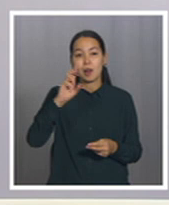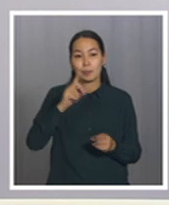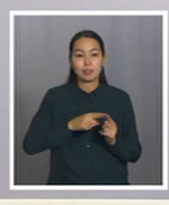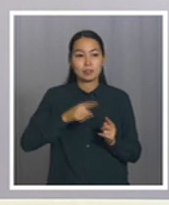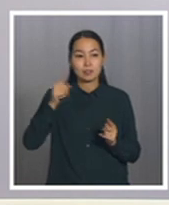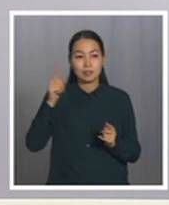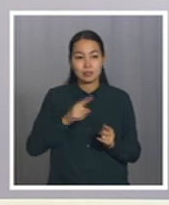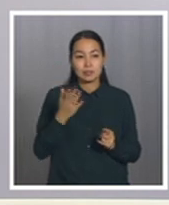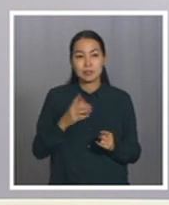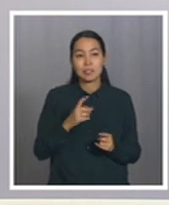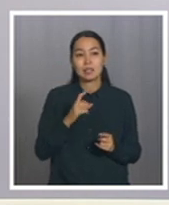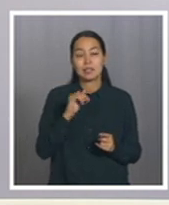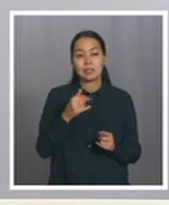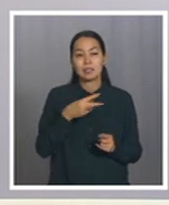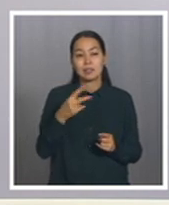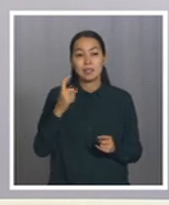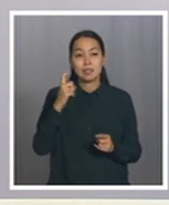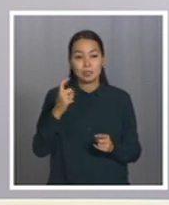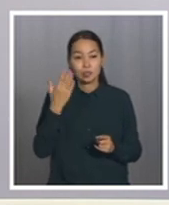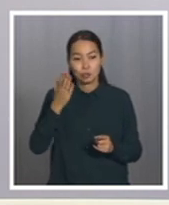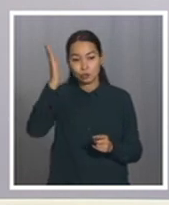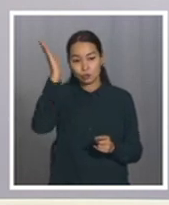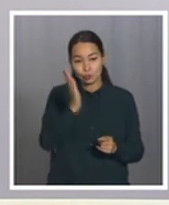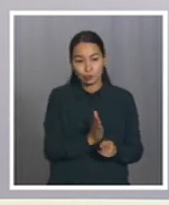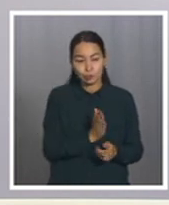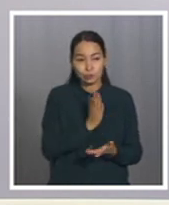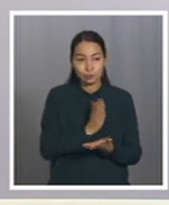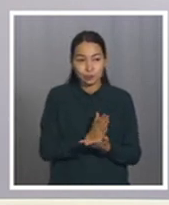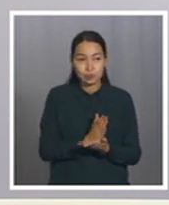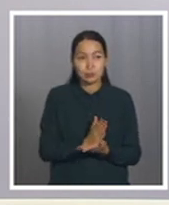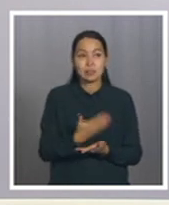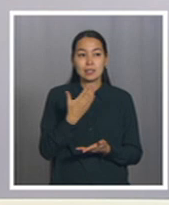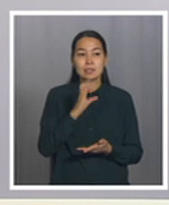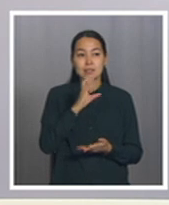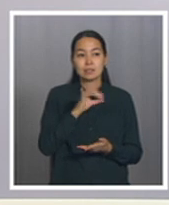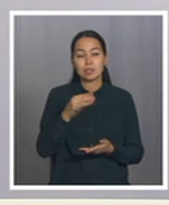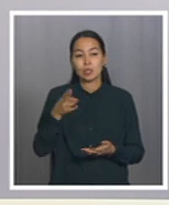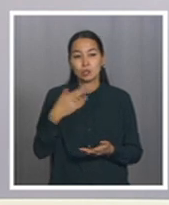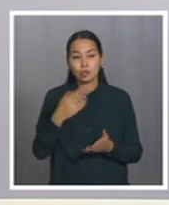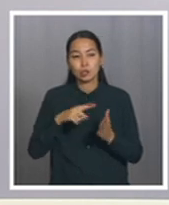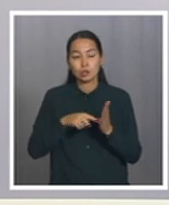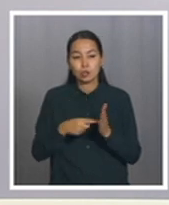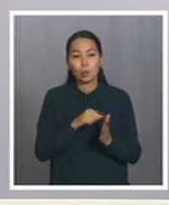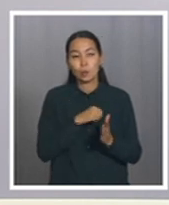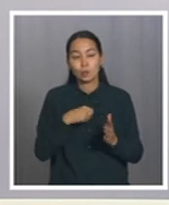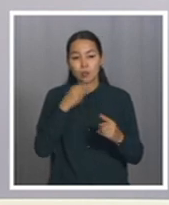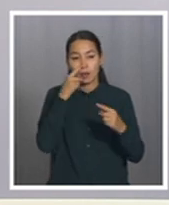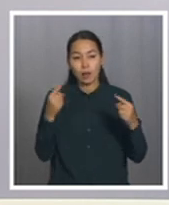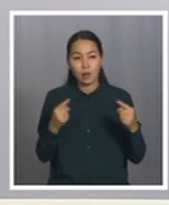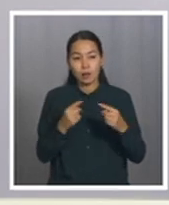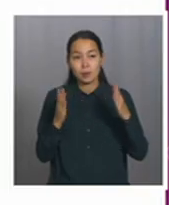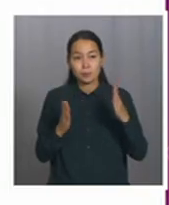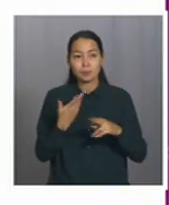Y тең болады X түзуінің бойында жатыр, және S және D нүктелері өзара қарама-қарсы төбелері, яғни бұл